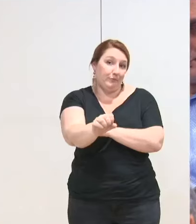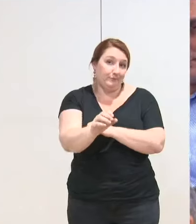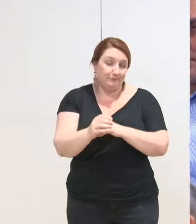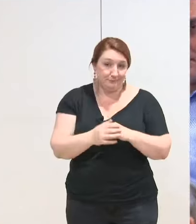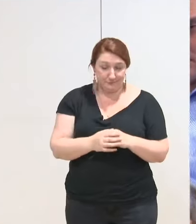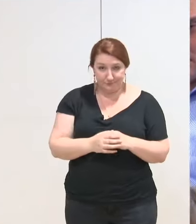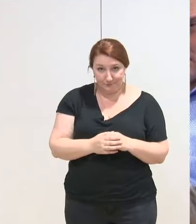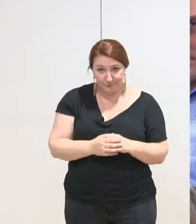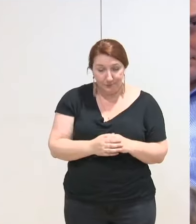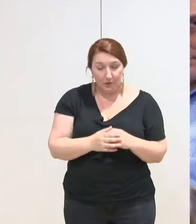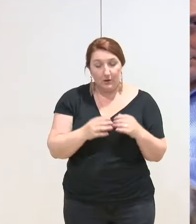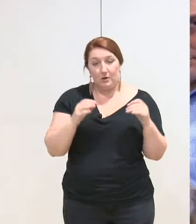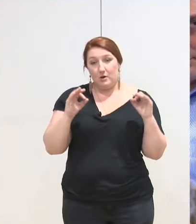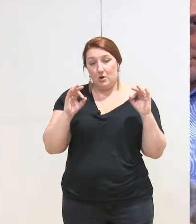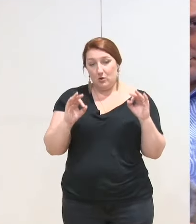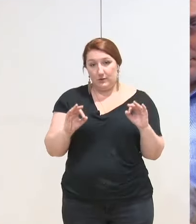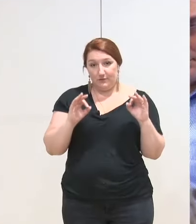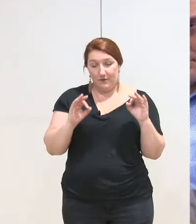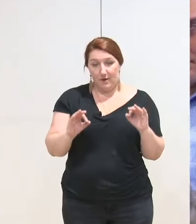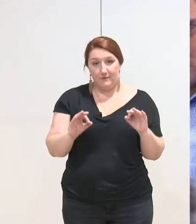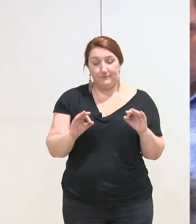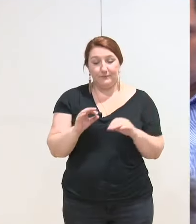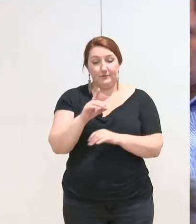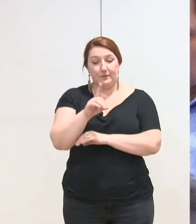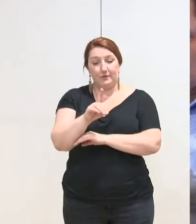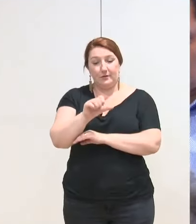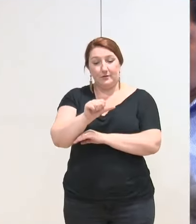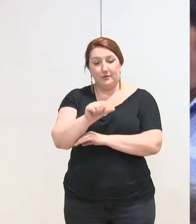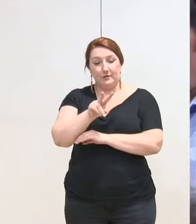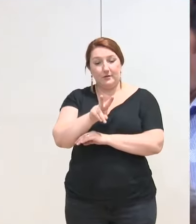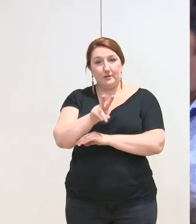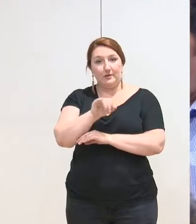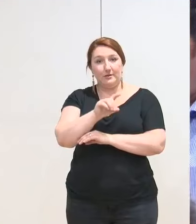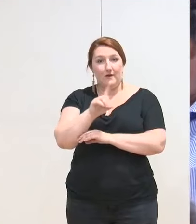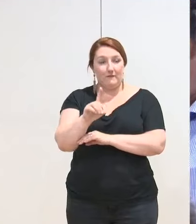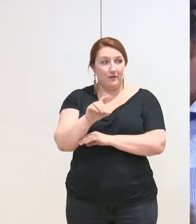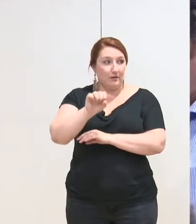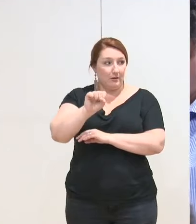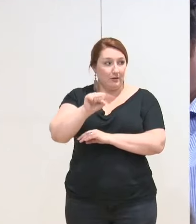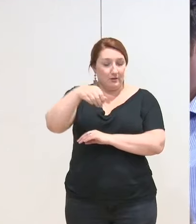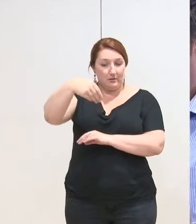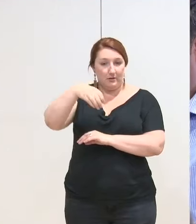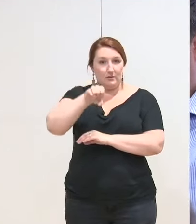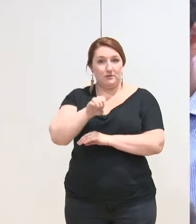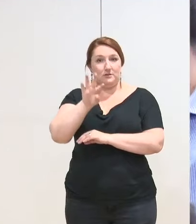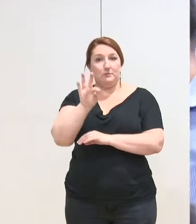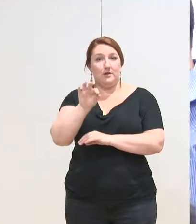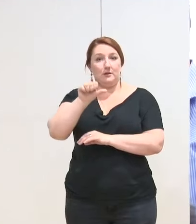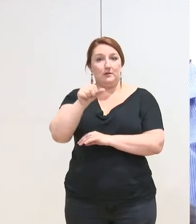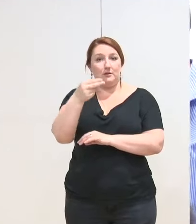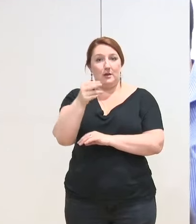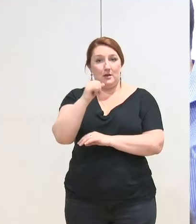préjudice en effet David Smetanine champion paralympique